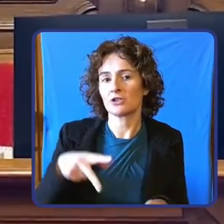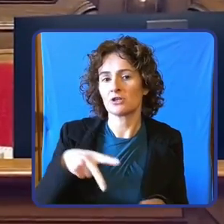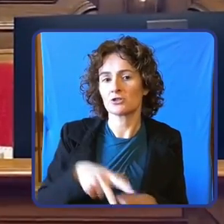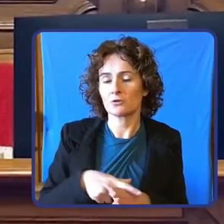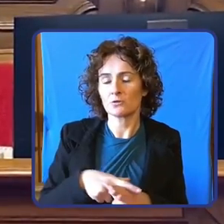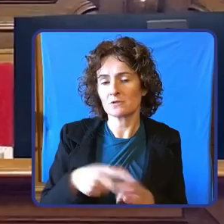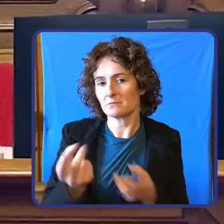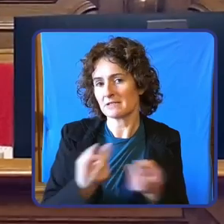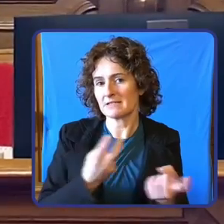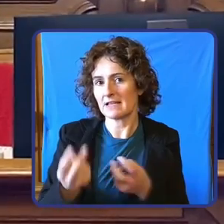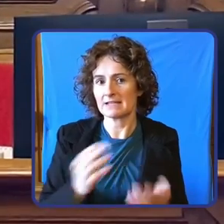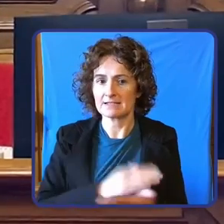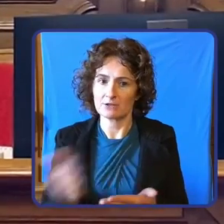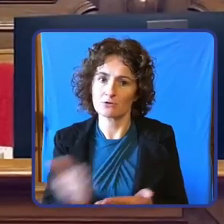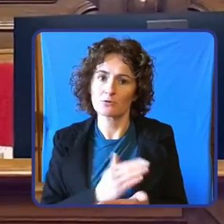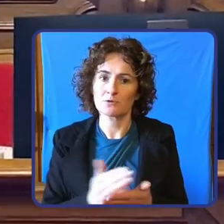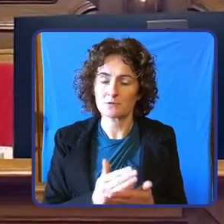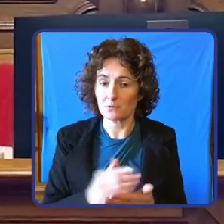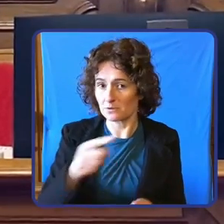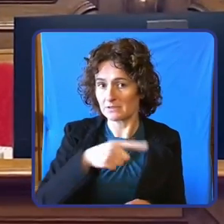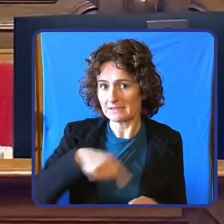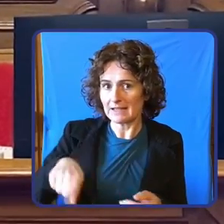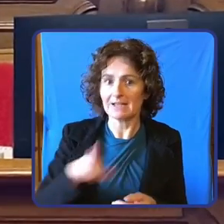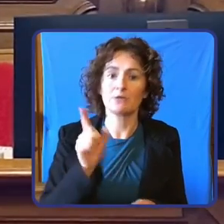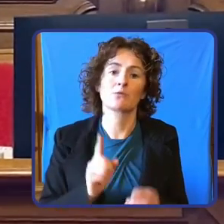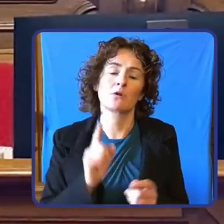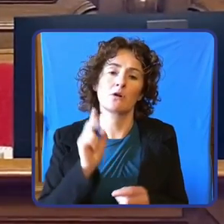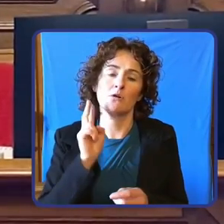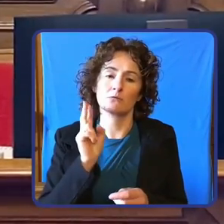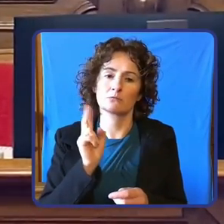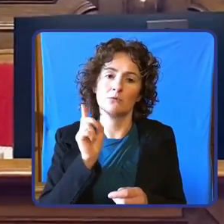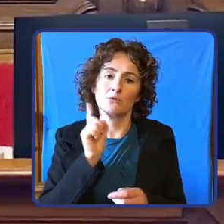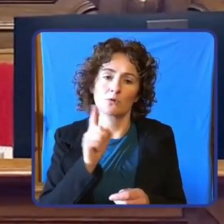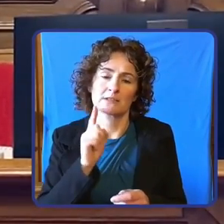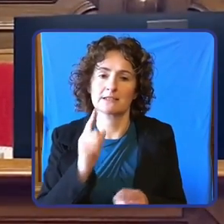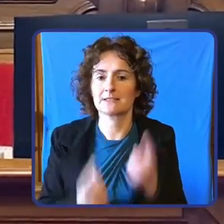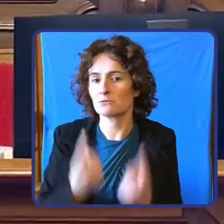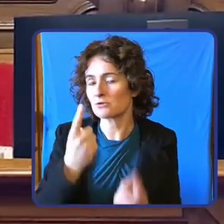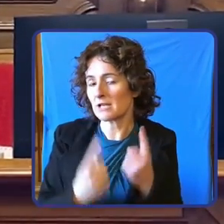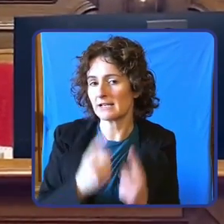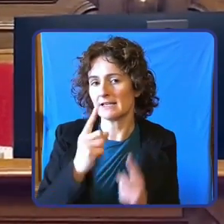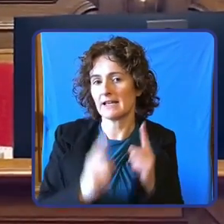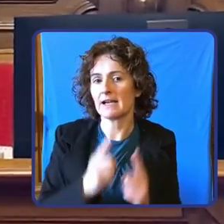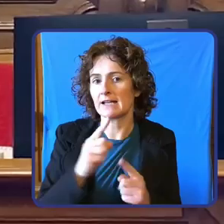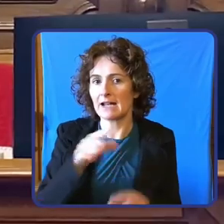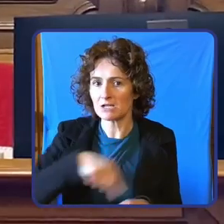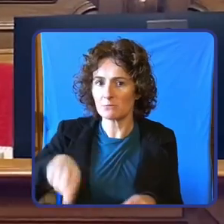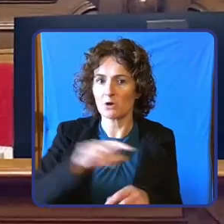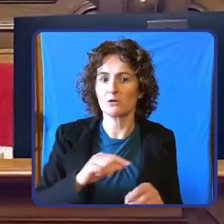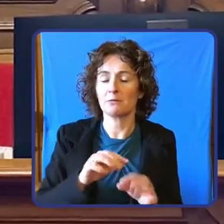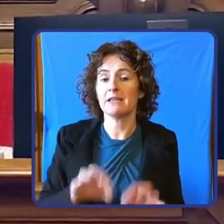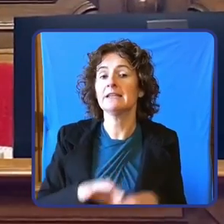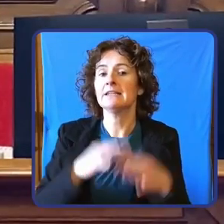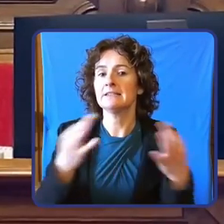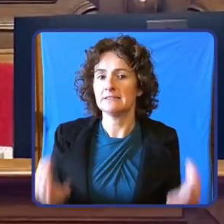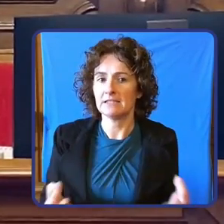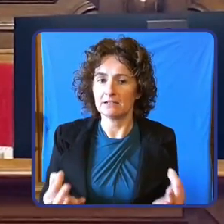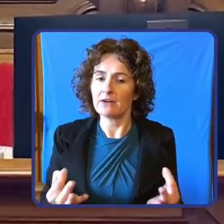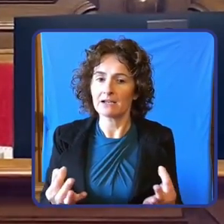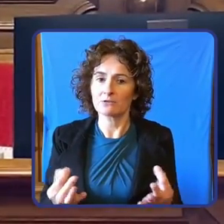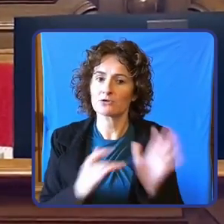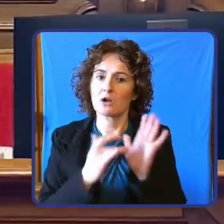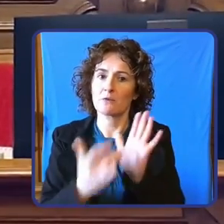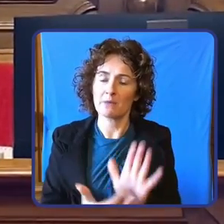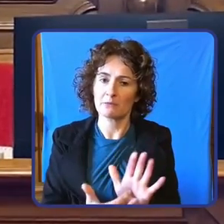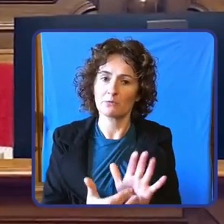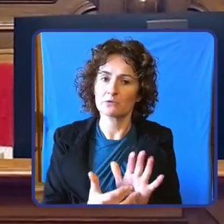között. Nálunk a koncesziós eljárásban mi legalább annyi nyilvánosságot adtunk. Ennek a beszerzésnek